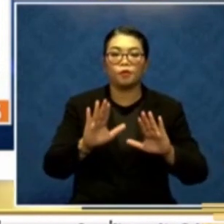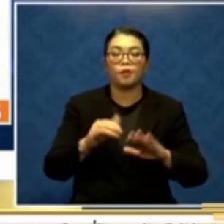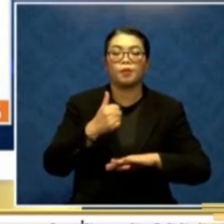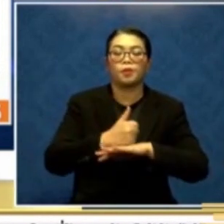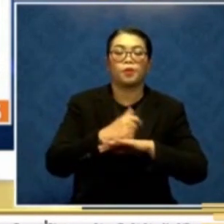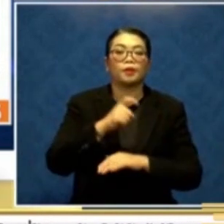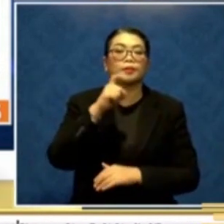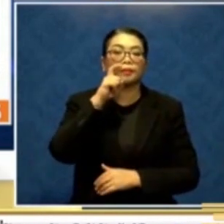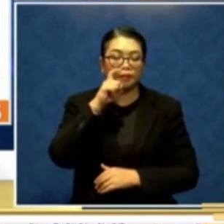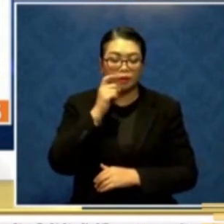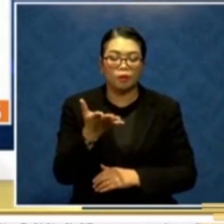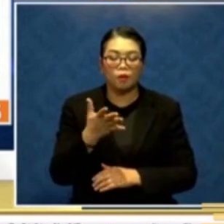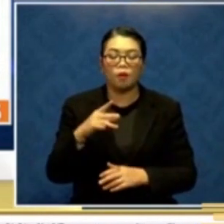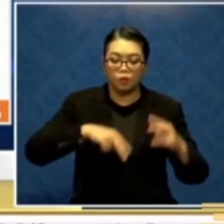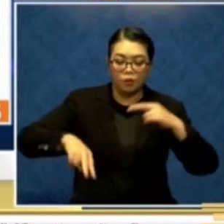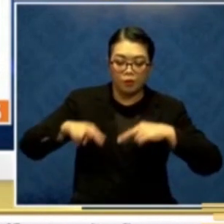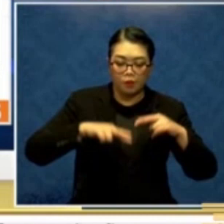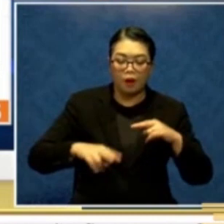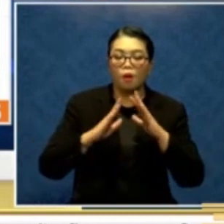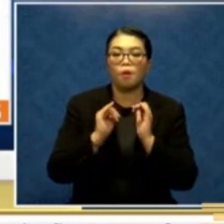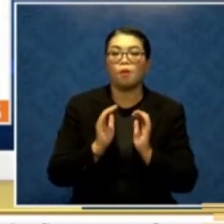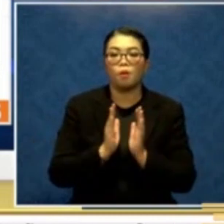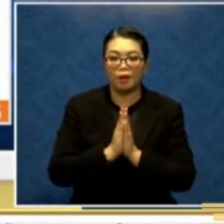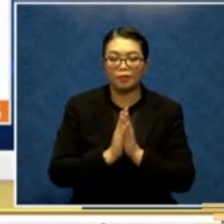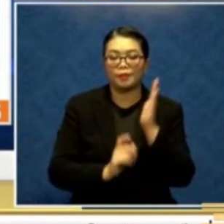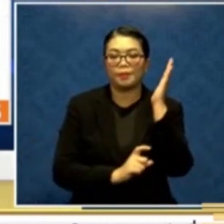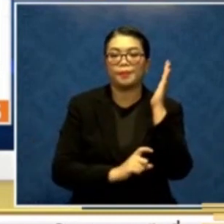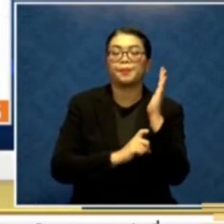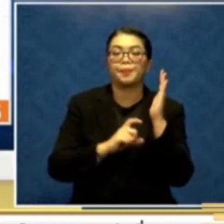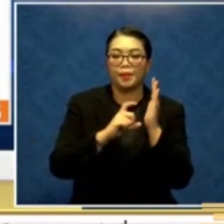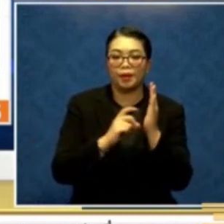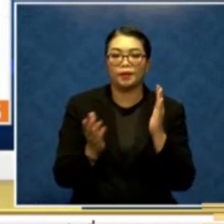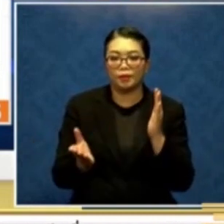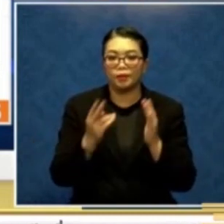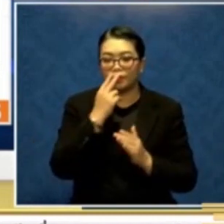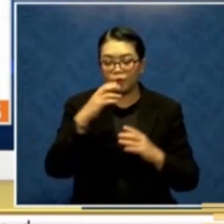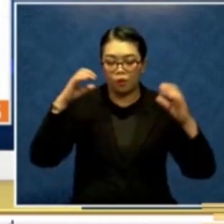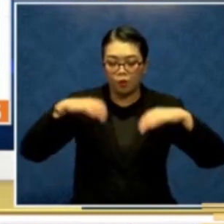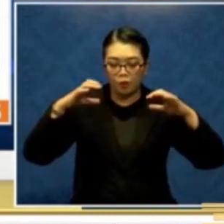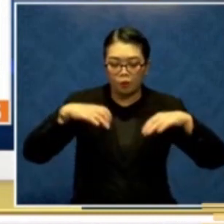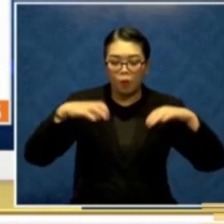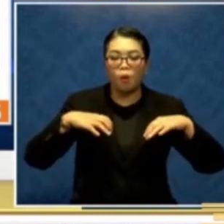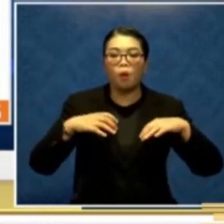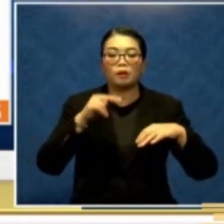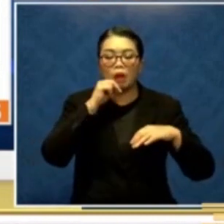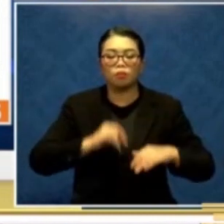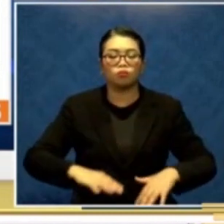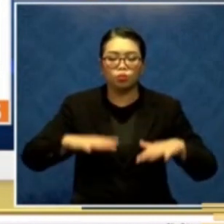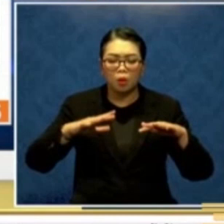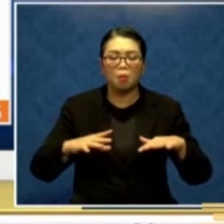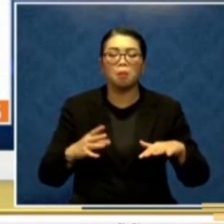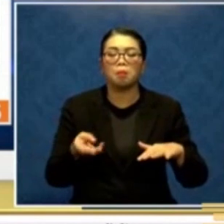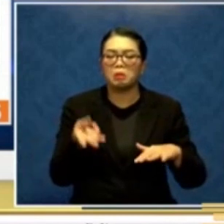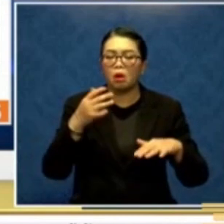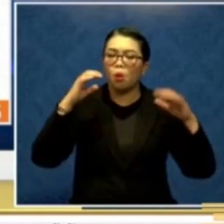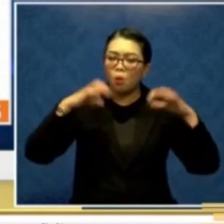ฝากผวากอธม. โดสอบการลอกท่อนะครัหงวดภัยเขียว ถนนวัดเวลุ วนารามต่ๆฝนตก 50 มิลลิเมตร น้ำกท่วมแล้ว